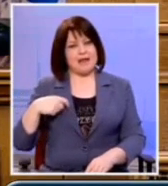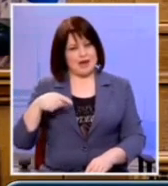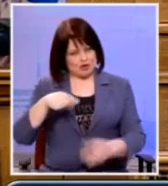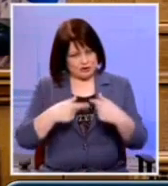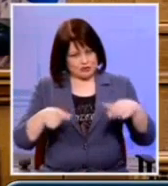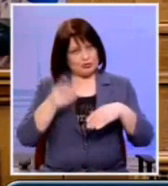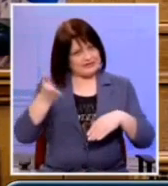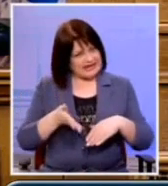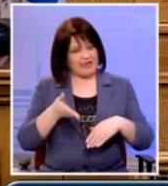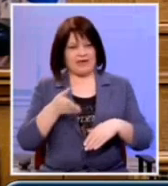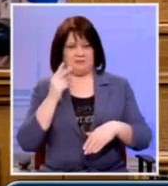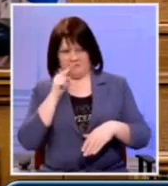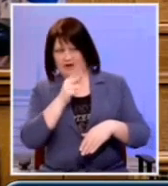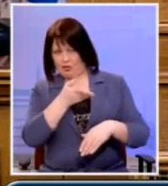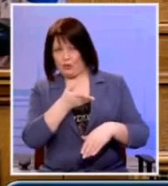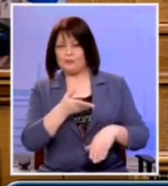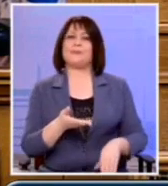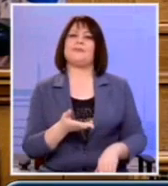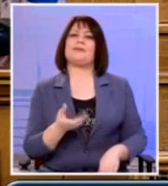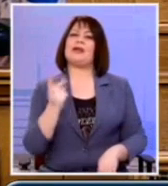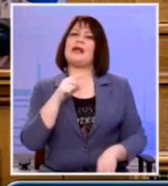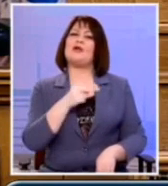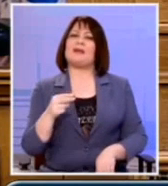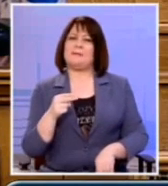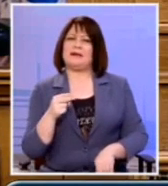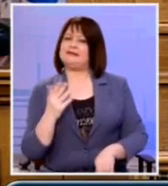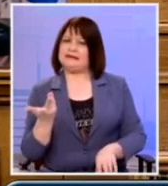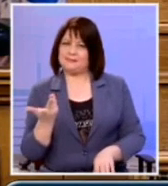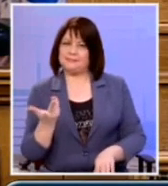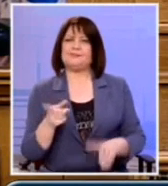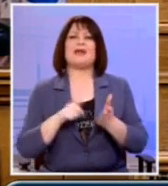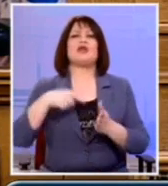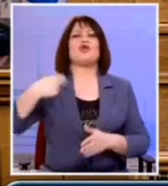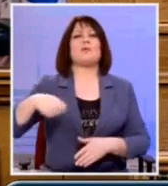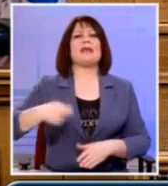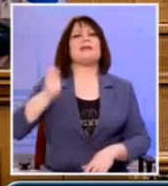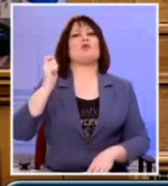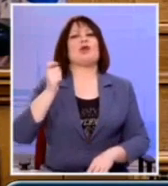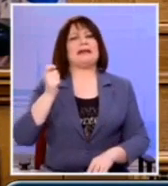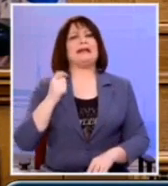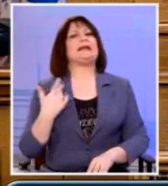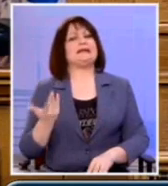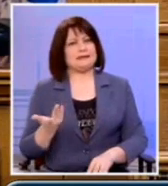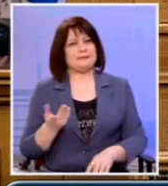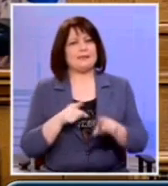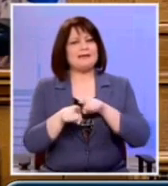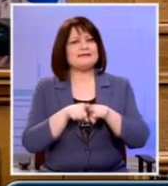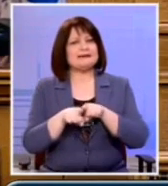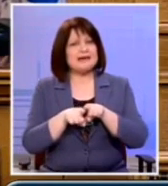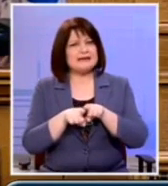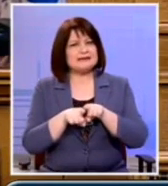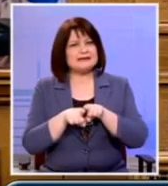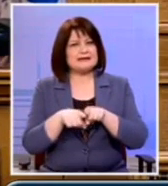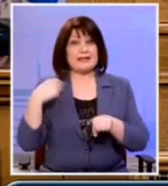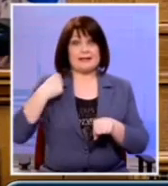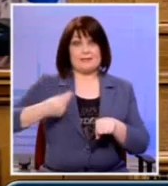παρόν, έχουμε και μια άλλη διάσταση, νομική και πολιτική, που συνδέει το